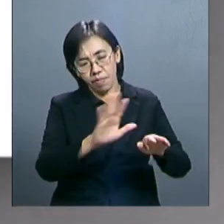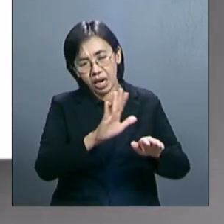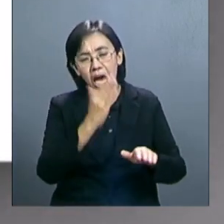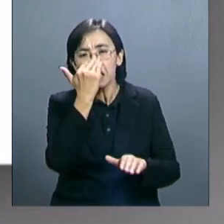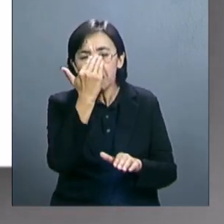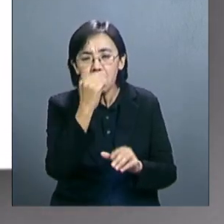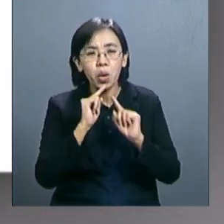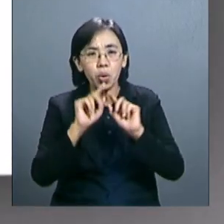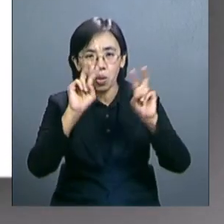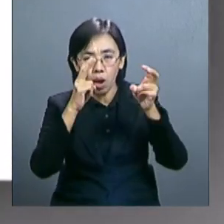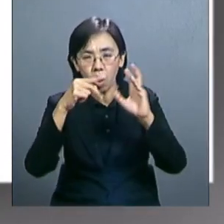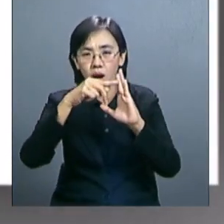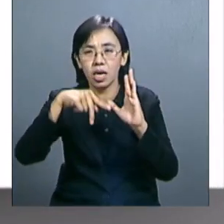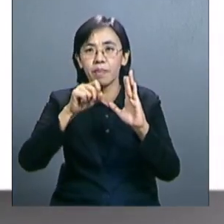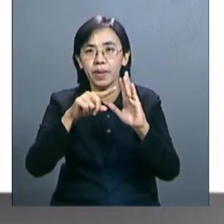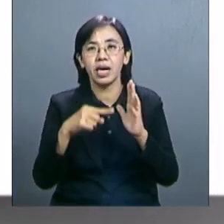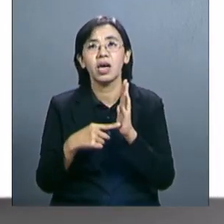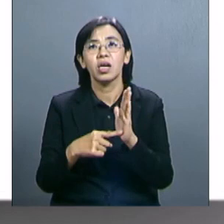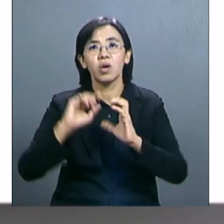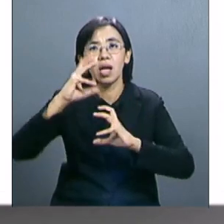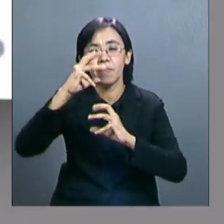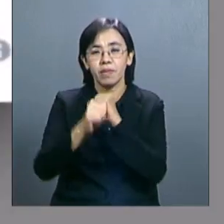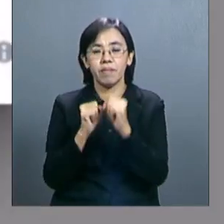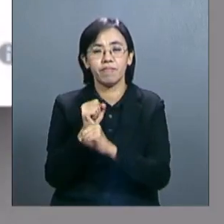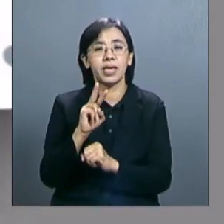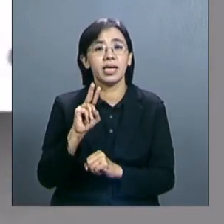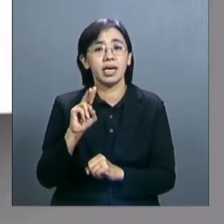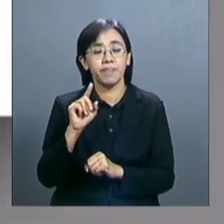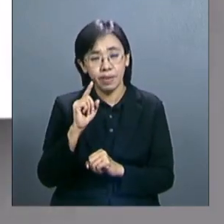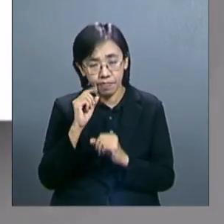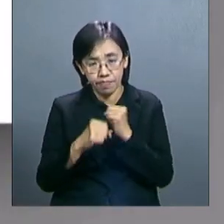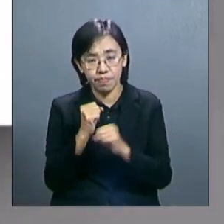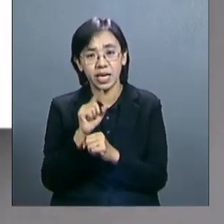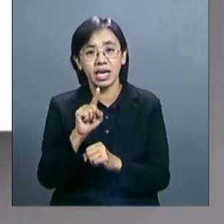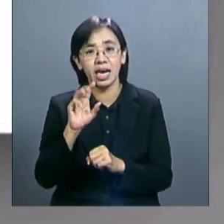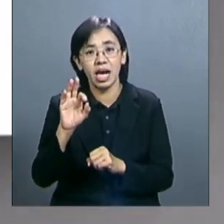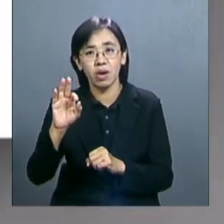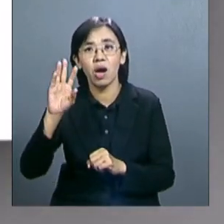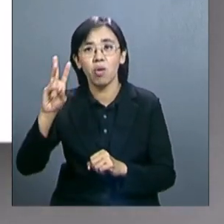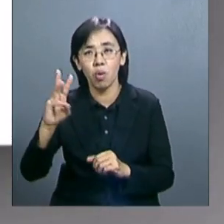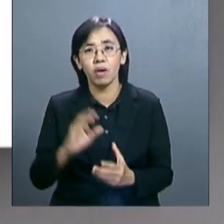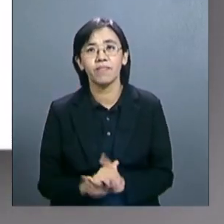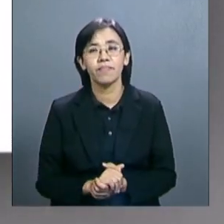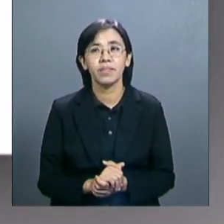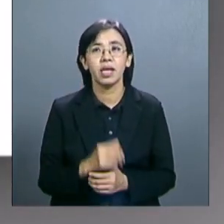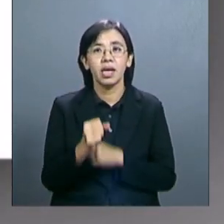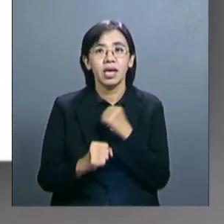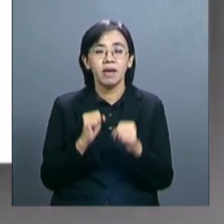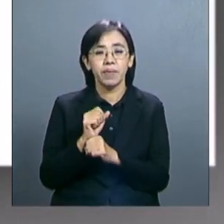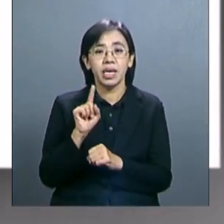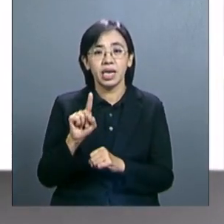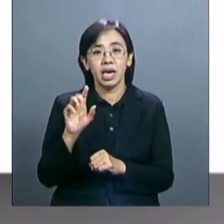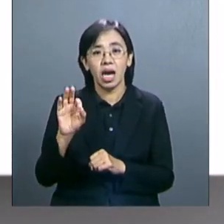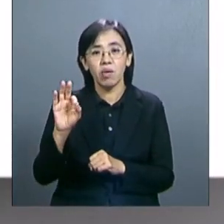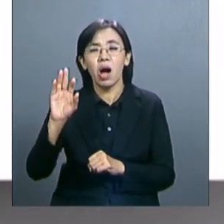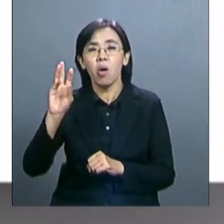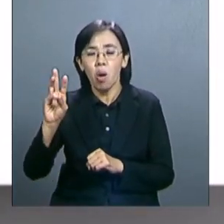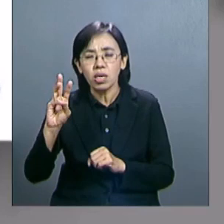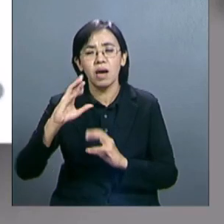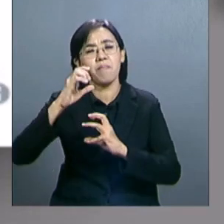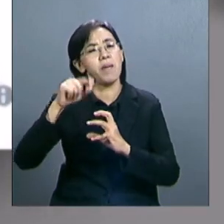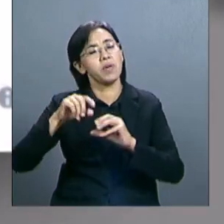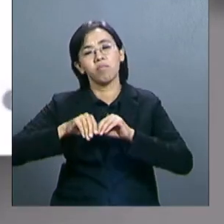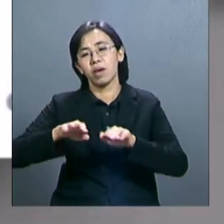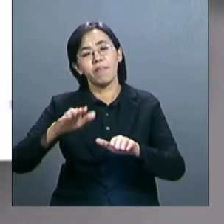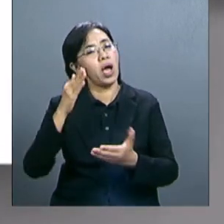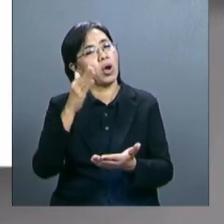เพศเช่นภาพยนตร์ปี1996เรื่องกามาสุตรา A Tale of Love อย่างไรก็ตามความคิดเห็นของผู้ช